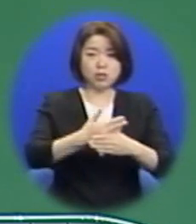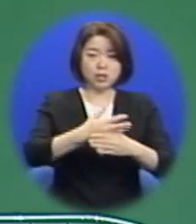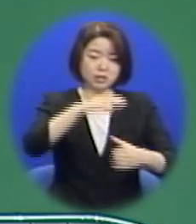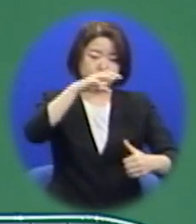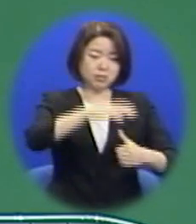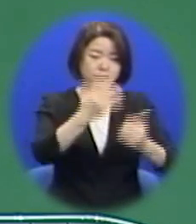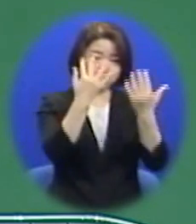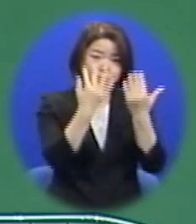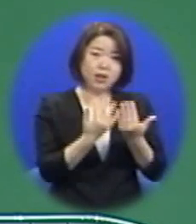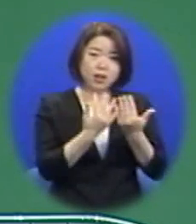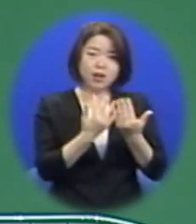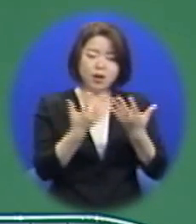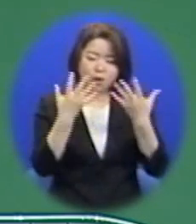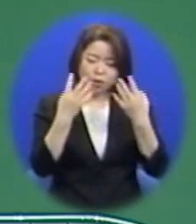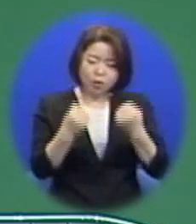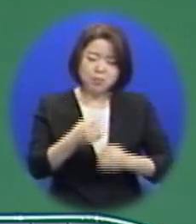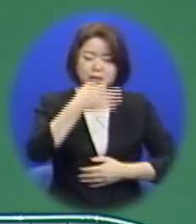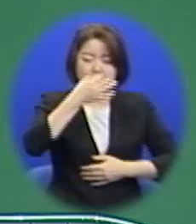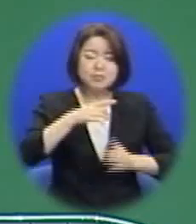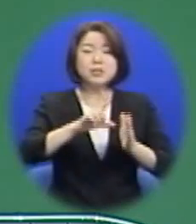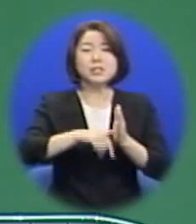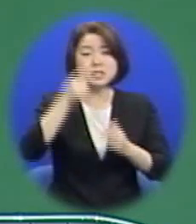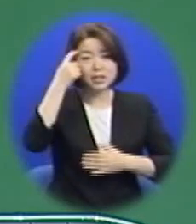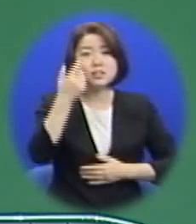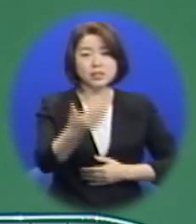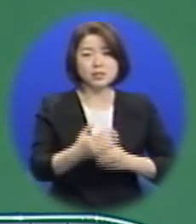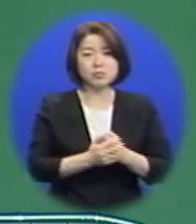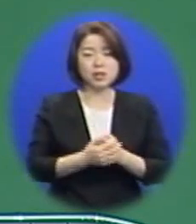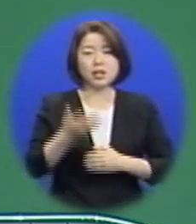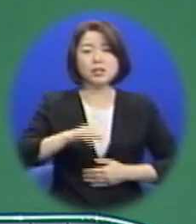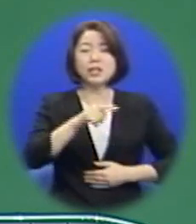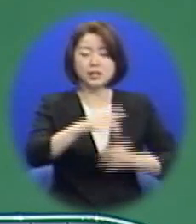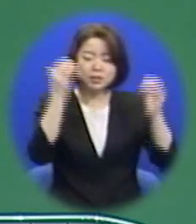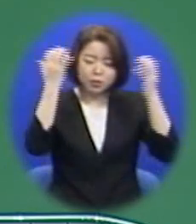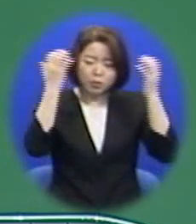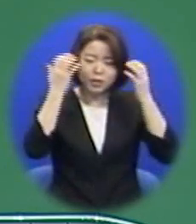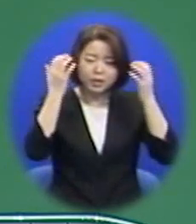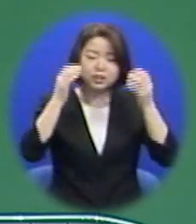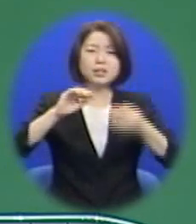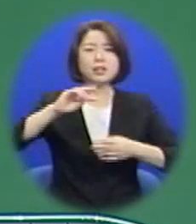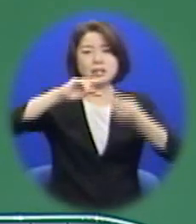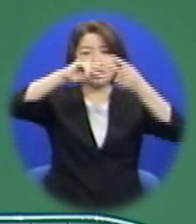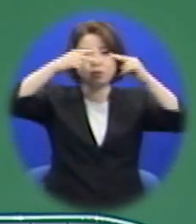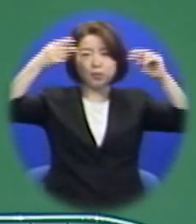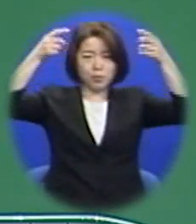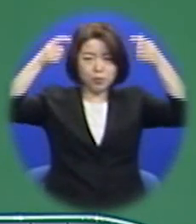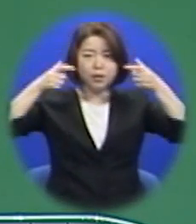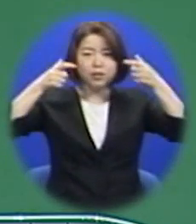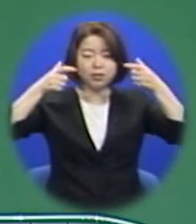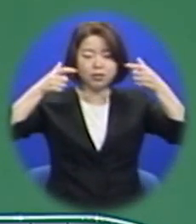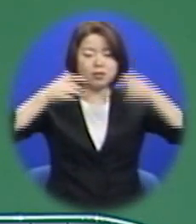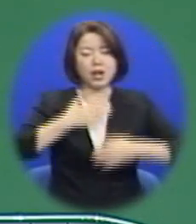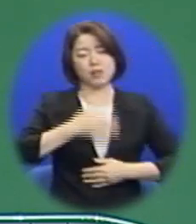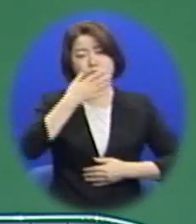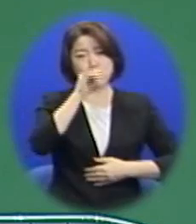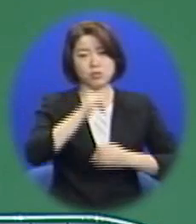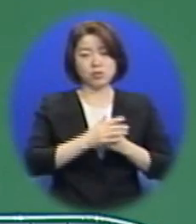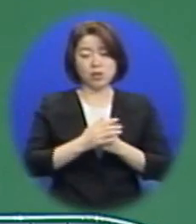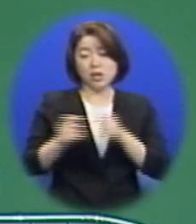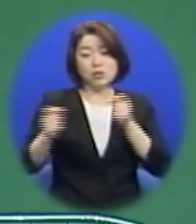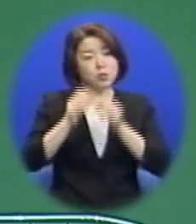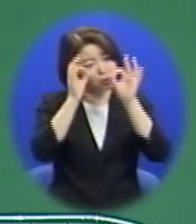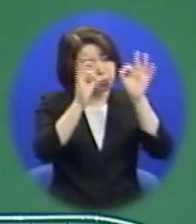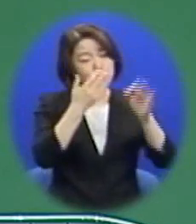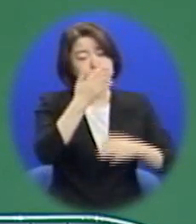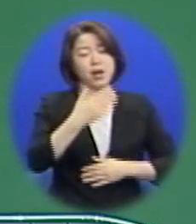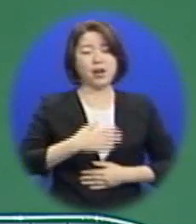시간이었겠습니까? 그런데 그 고난이 면류관이에요. 그걸 옆에서 보겠더라고요.